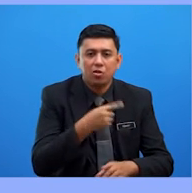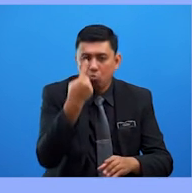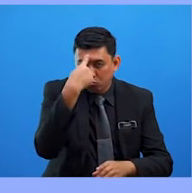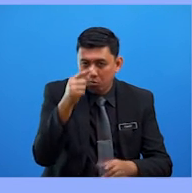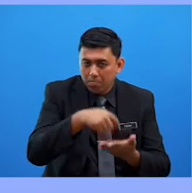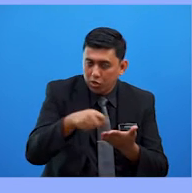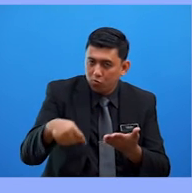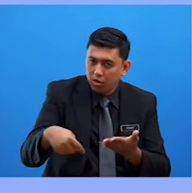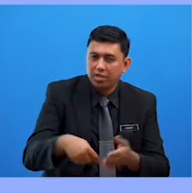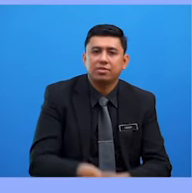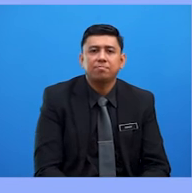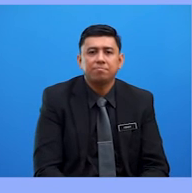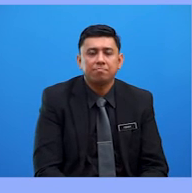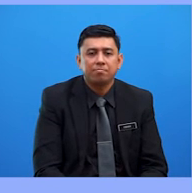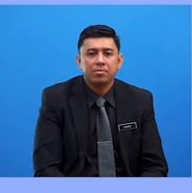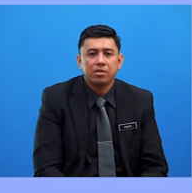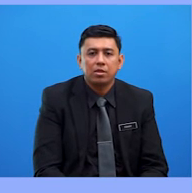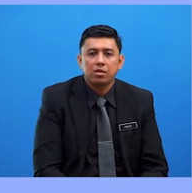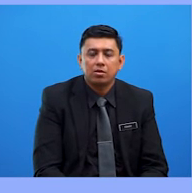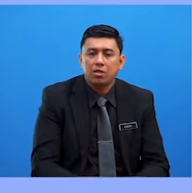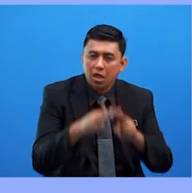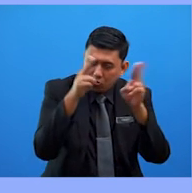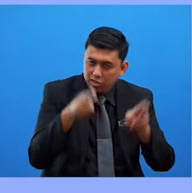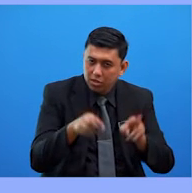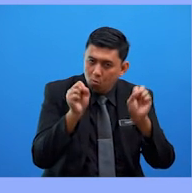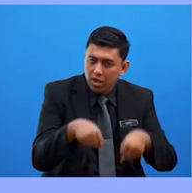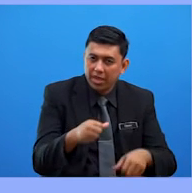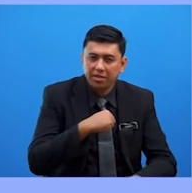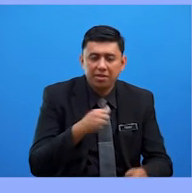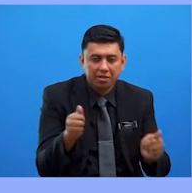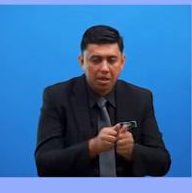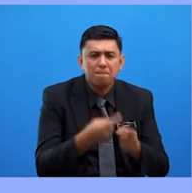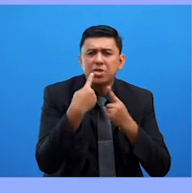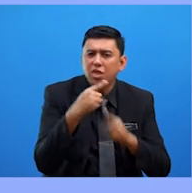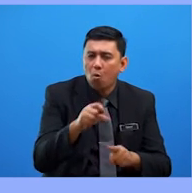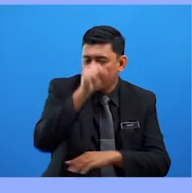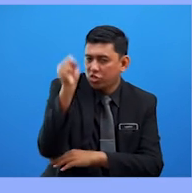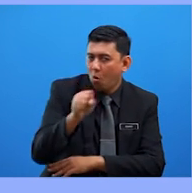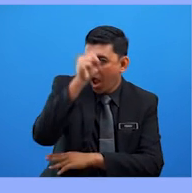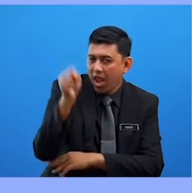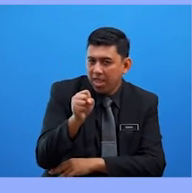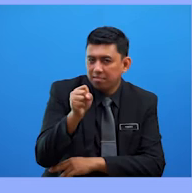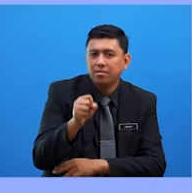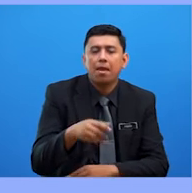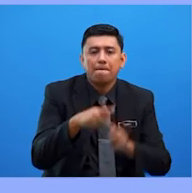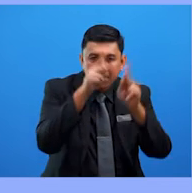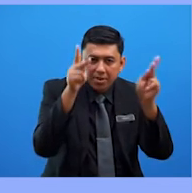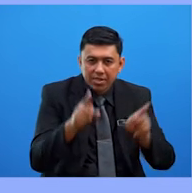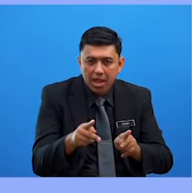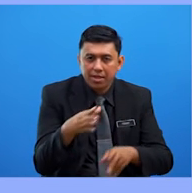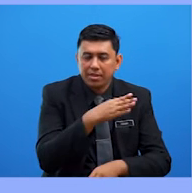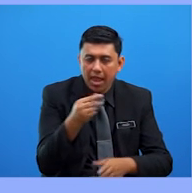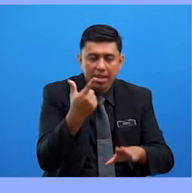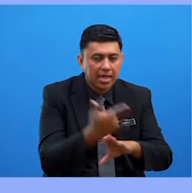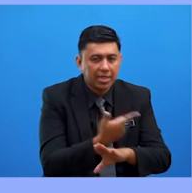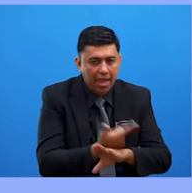fakta dan memahami konsep. Uji kebolehan diri dengan menjawab soalan-soalan